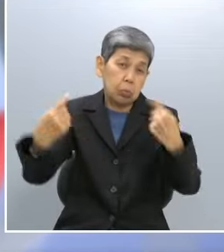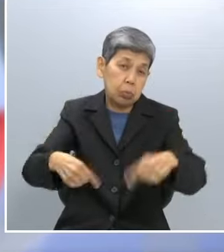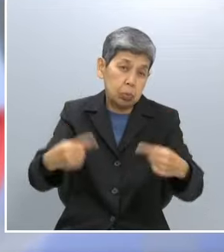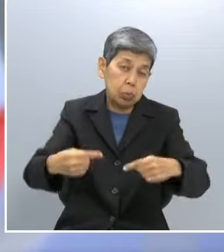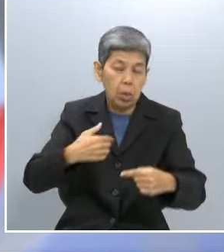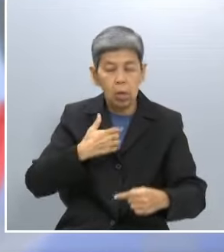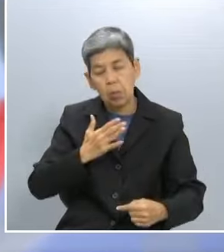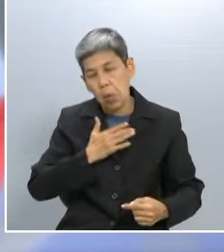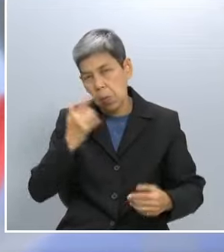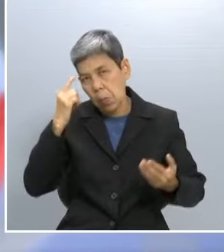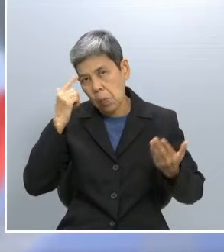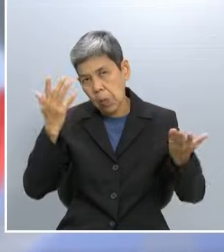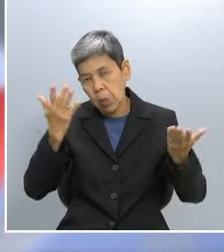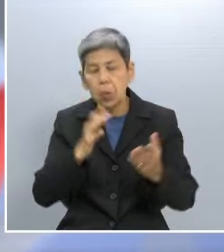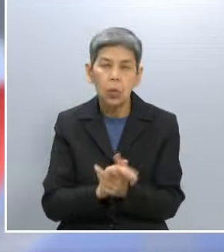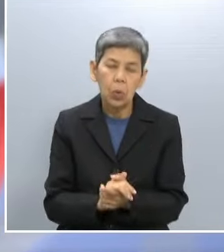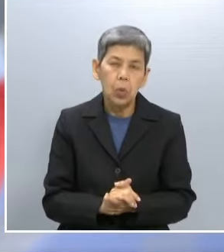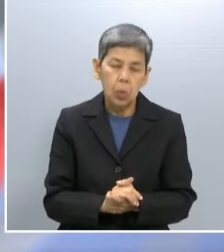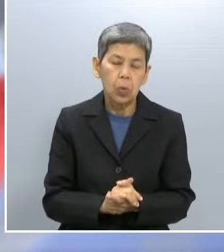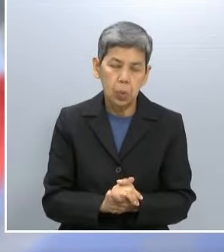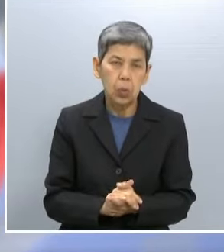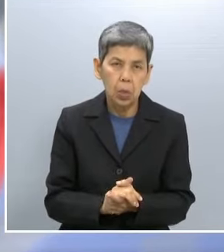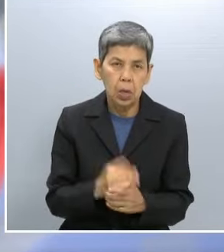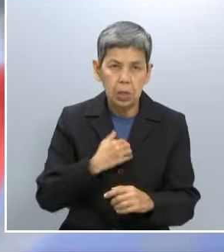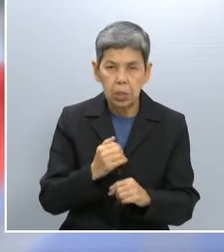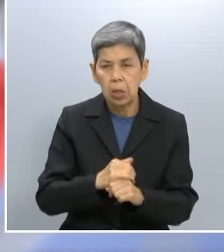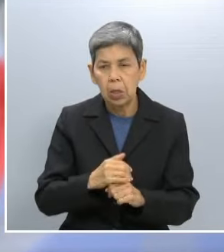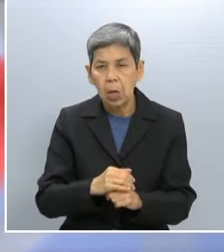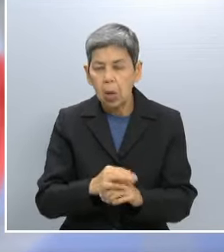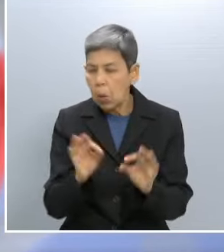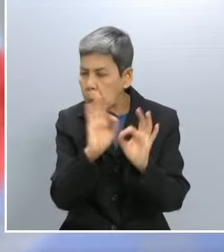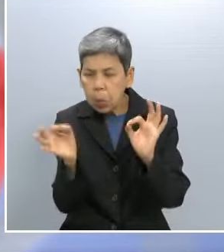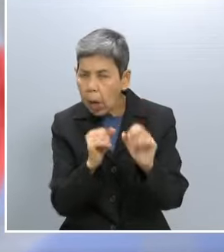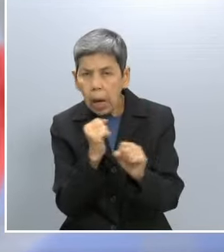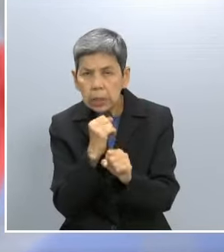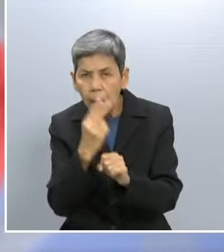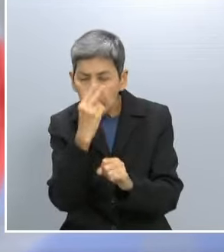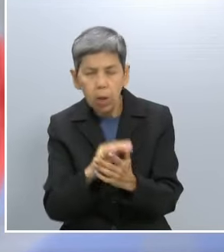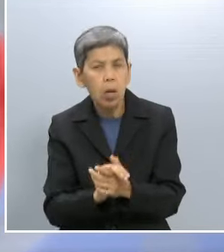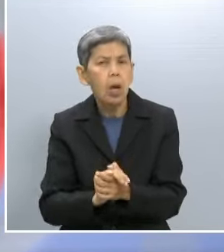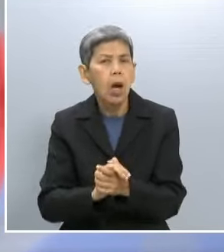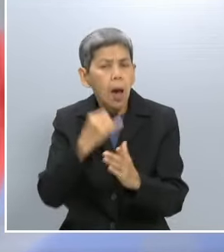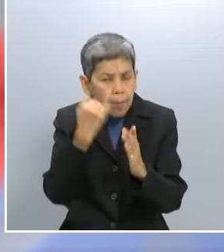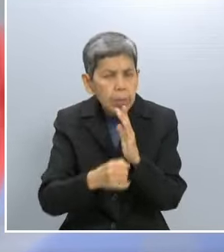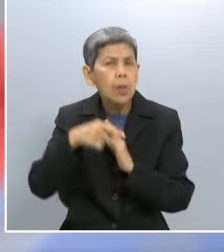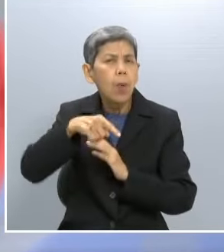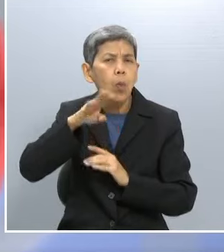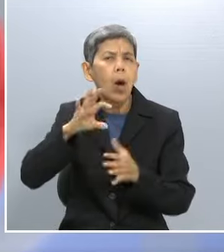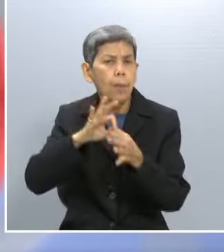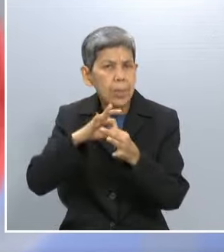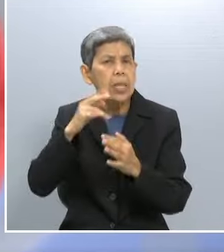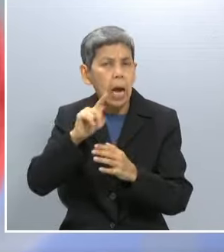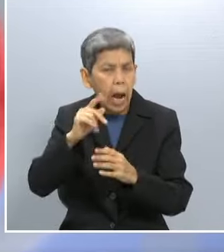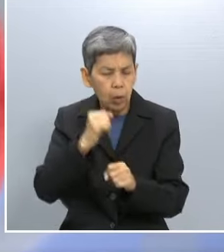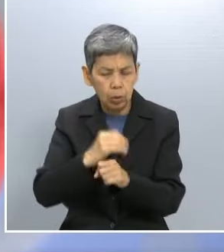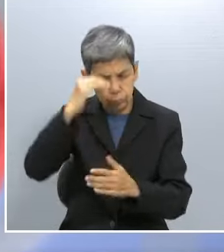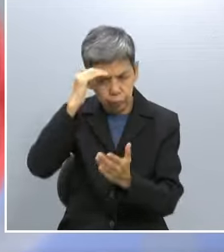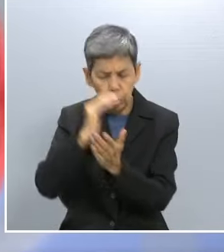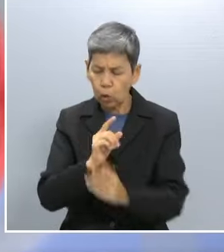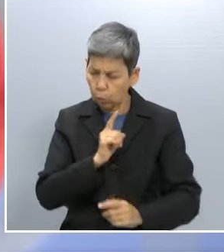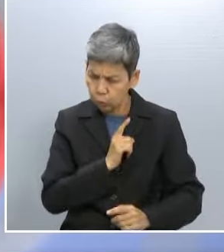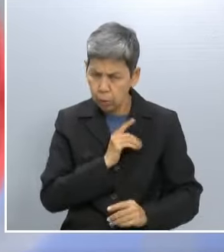ม่รู้คือประเด็นต่อมานะครับเรื่องความลับในสำนวนเนี่ยออกมาได้ยังไงนะครับถือว่าผิดพรบข้อมูลข่าวสารหัวหน้าพนักงานสอบสวนต้องรับผิด